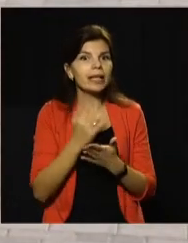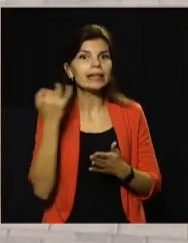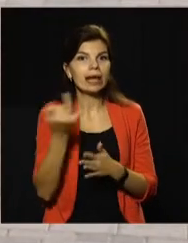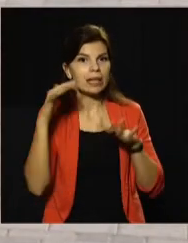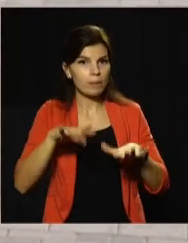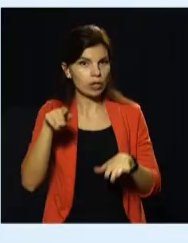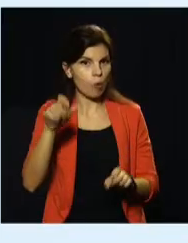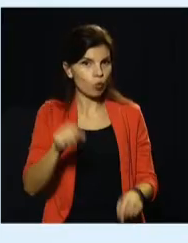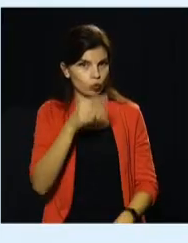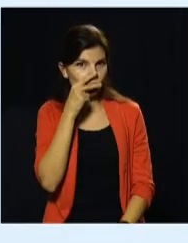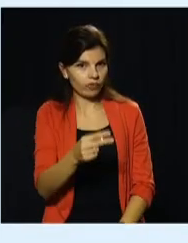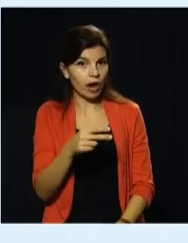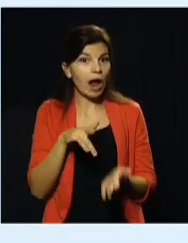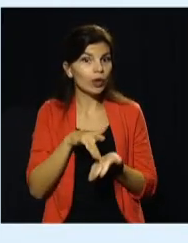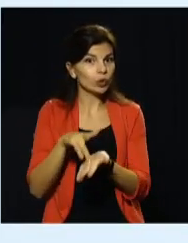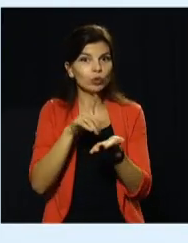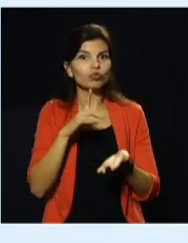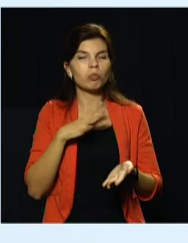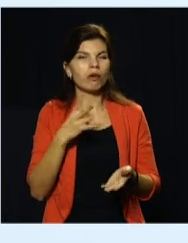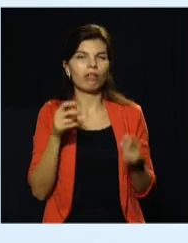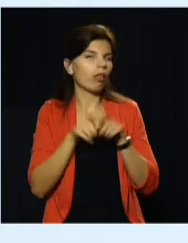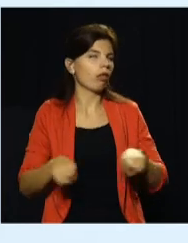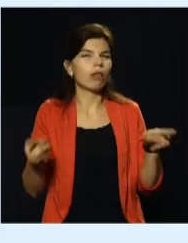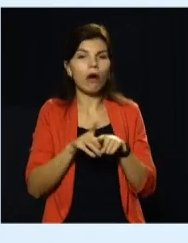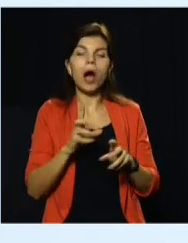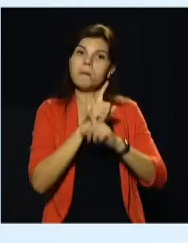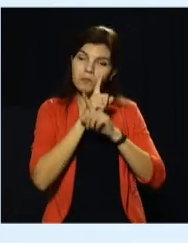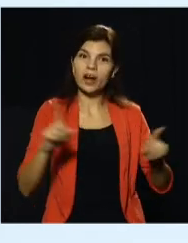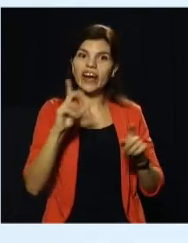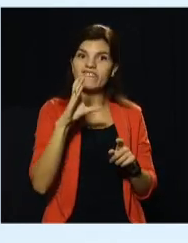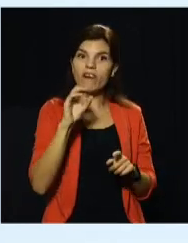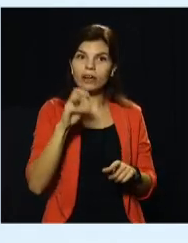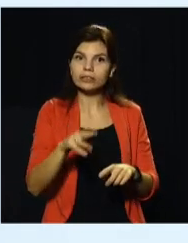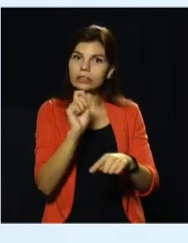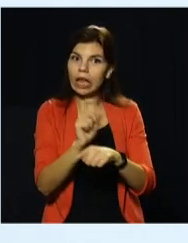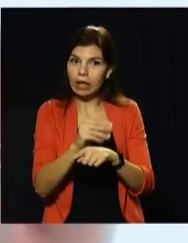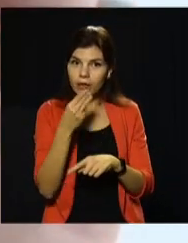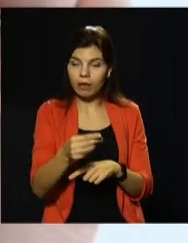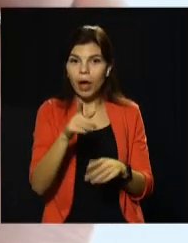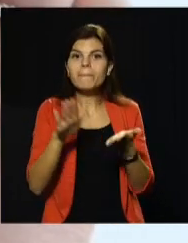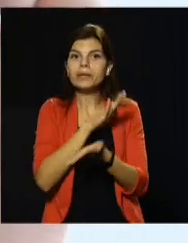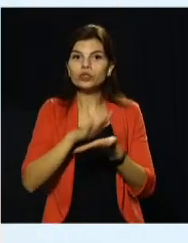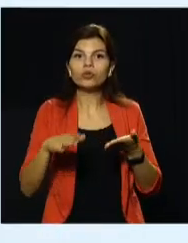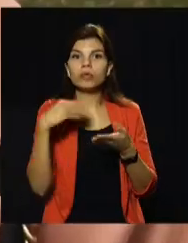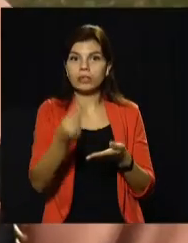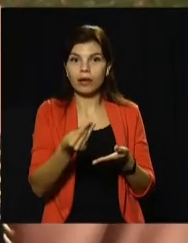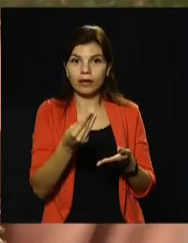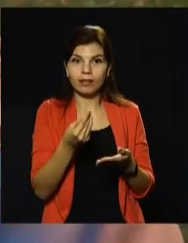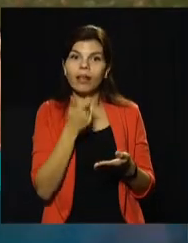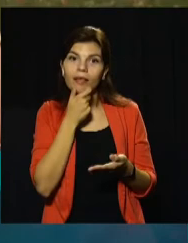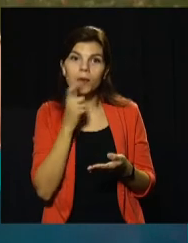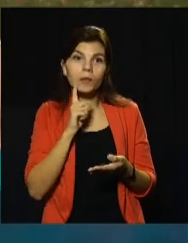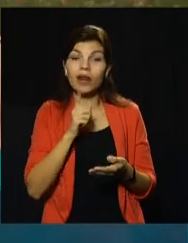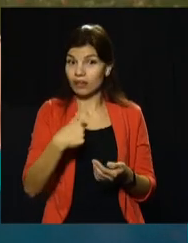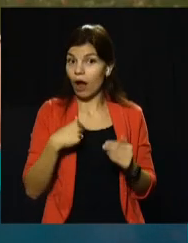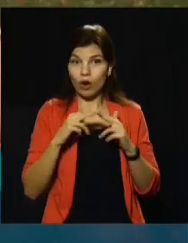можна побачити. Аби екскурсія була не банальною, а з елементами квесту, в Дніпрі для туристів запустили безкоштовний застосунок. Дуже люблю